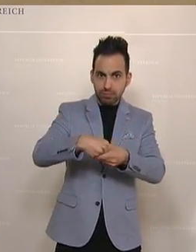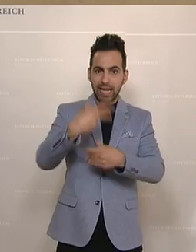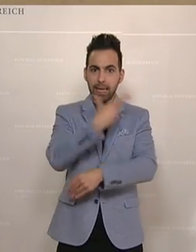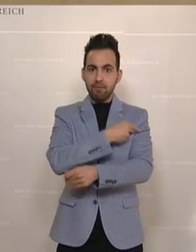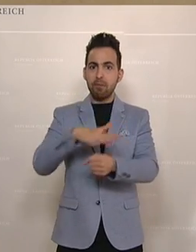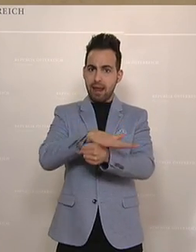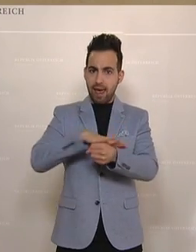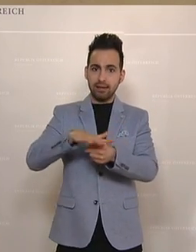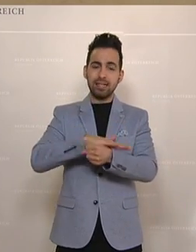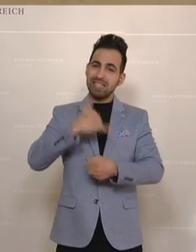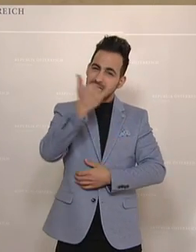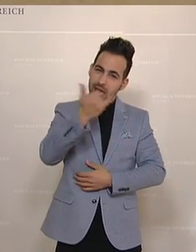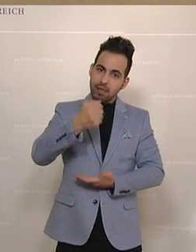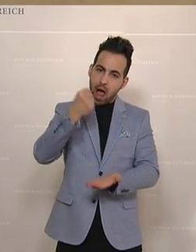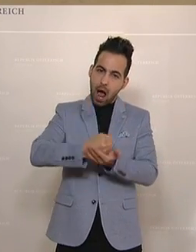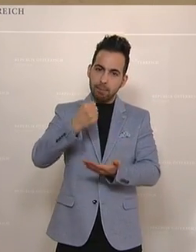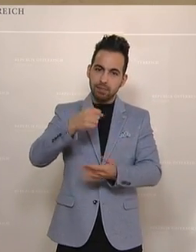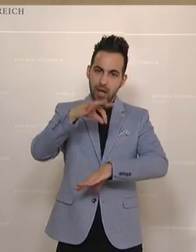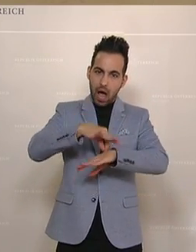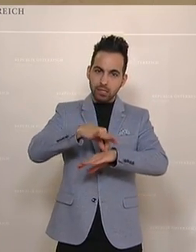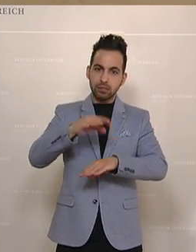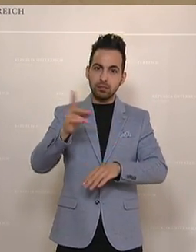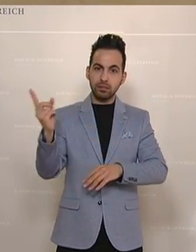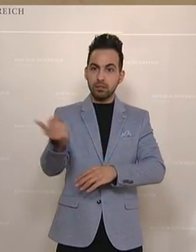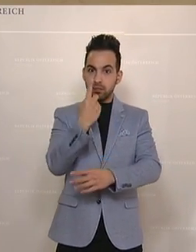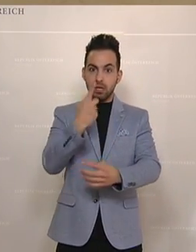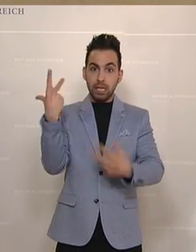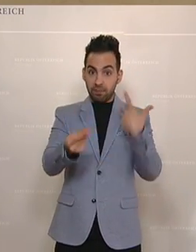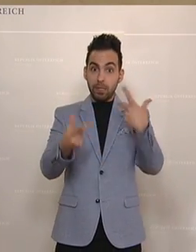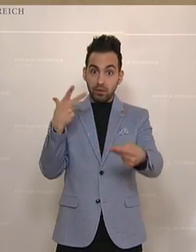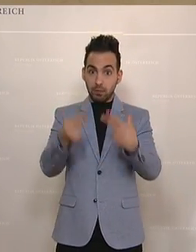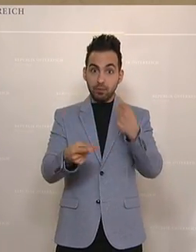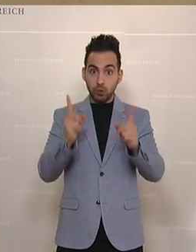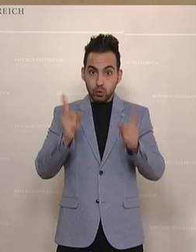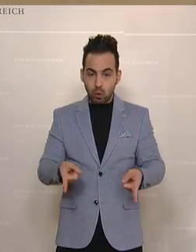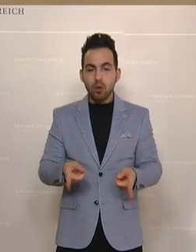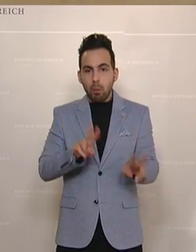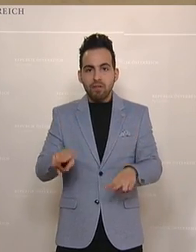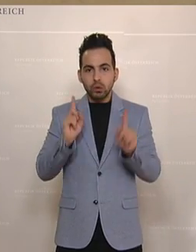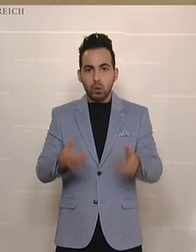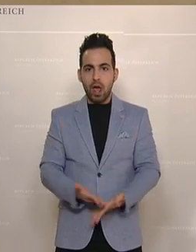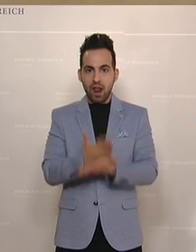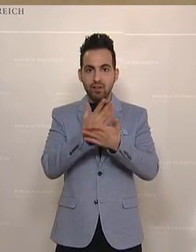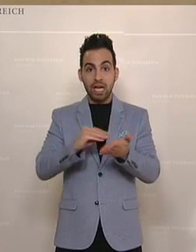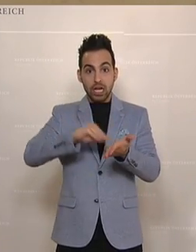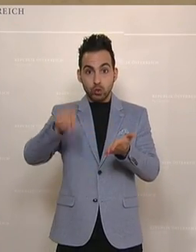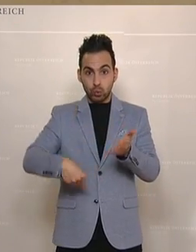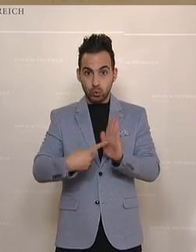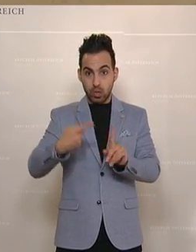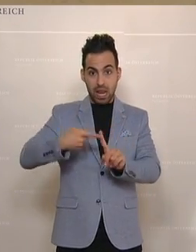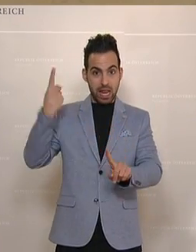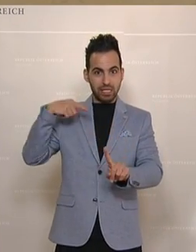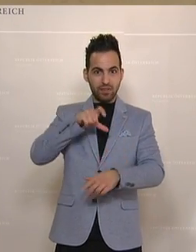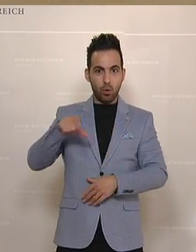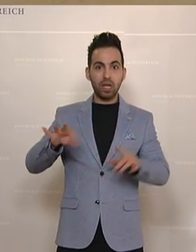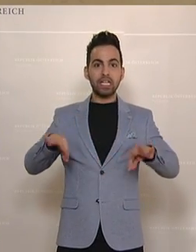und wo jeder zusätzliche Amtssatz, der systematisch impft, natürlich eine große Hilfe gewesen wäre. Was haben Sie gemacht mit der Resolution, die wir letzte Woche